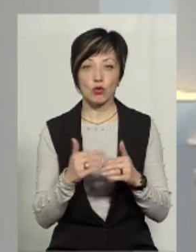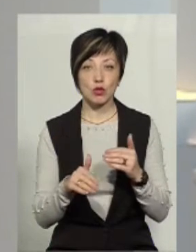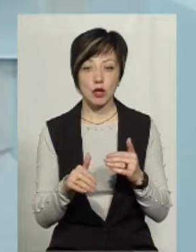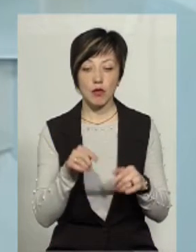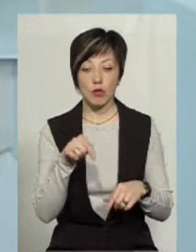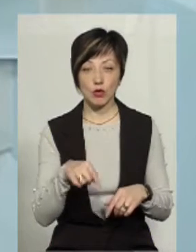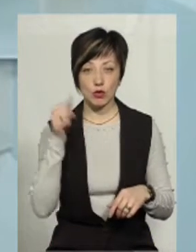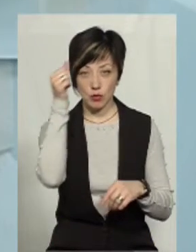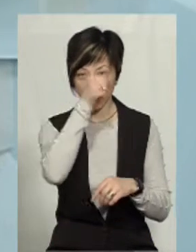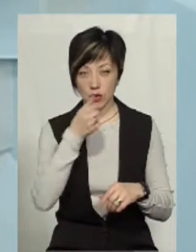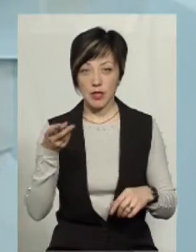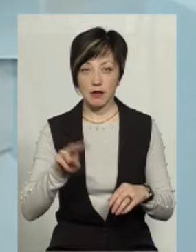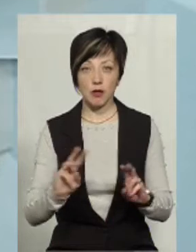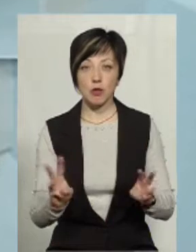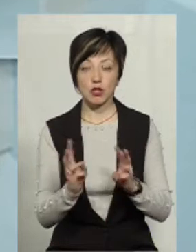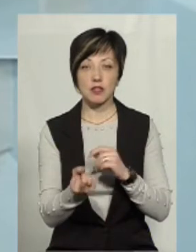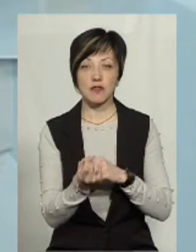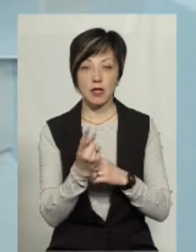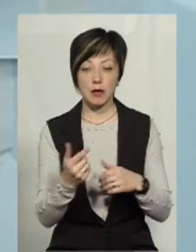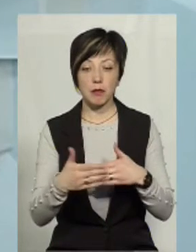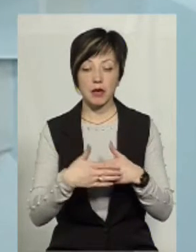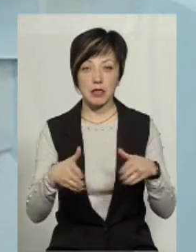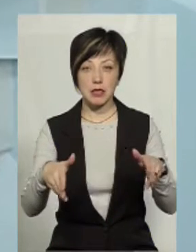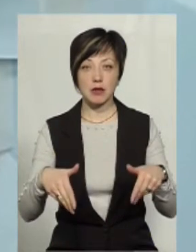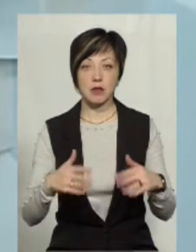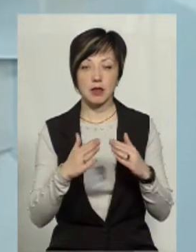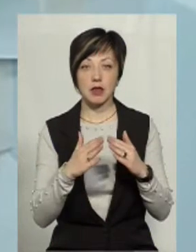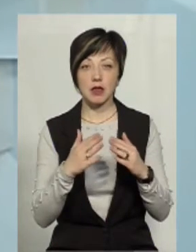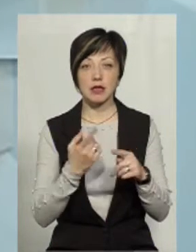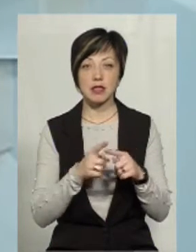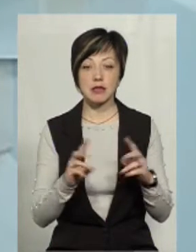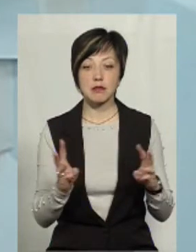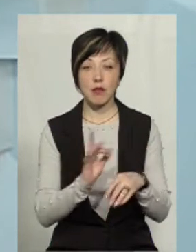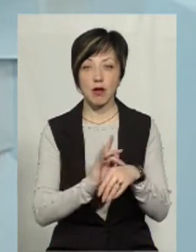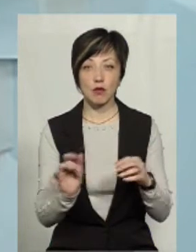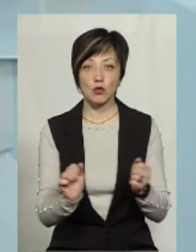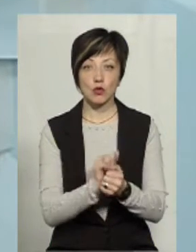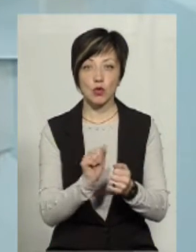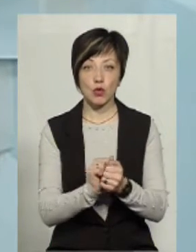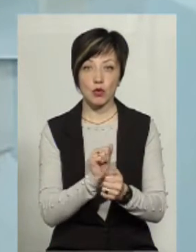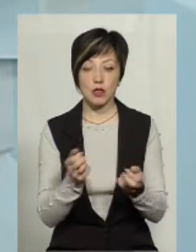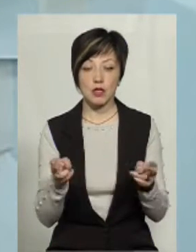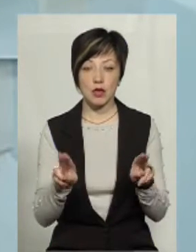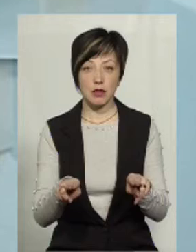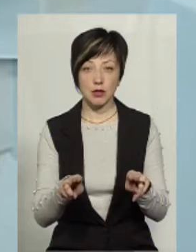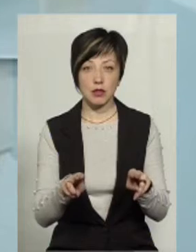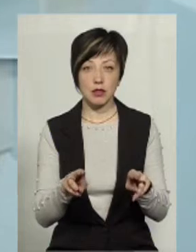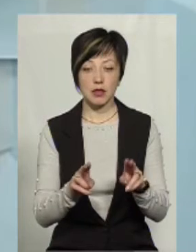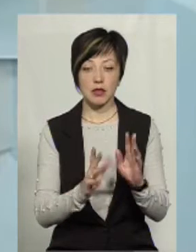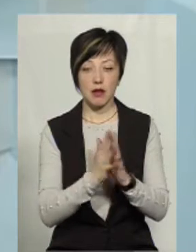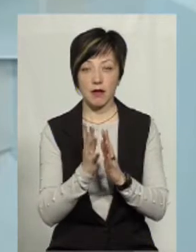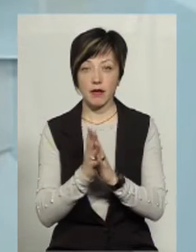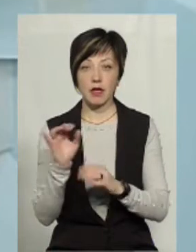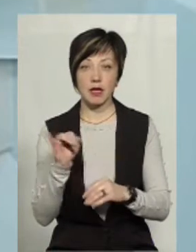в поточному році дві пожежі виникли на присадибних ділянках, саме від спалювання сухого залишків сухої рослинності,